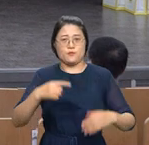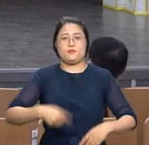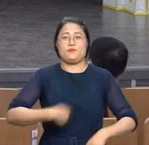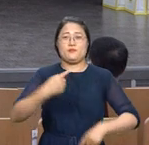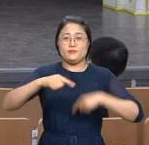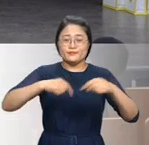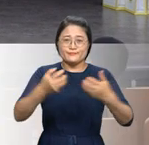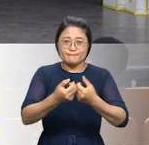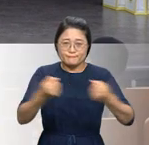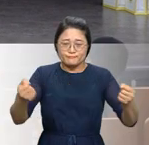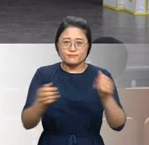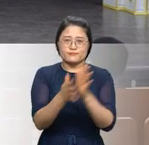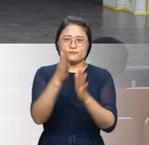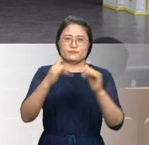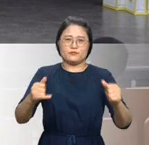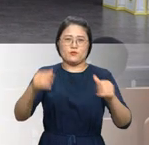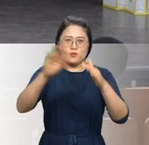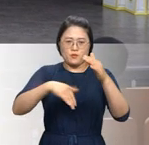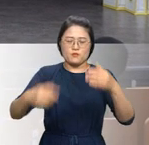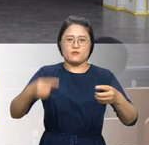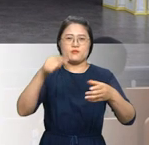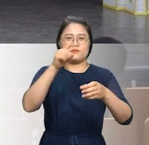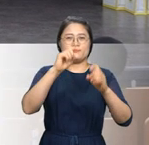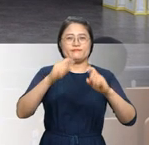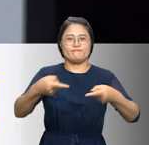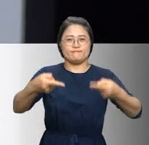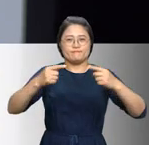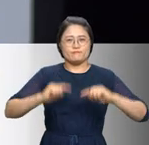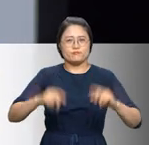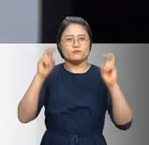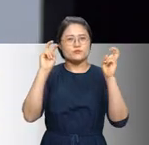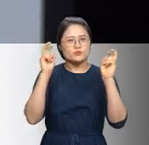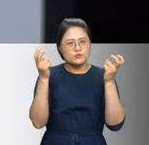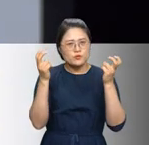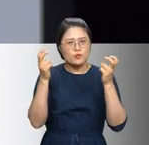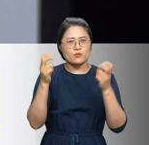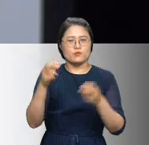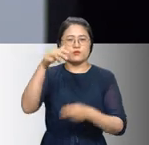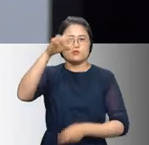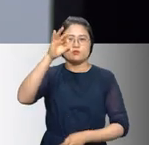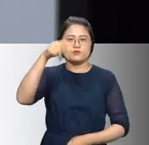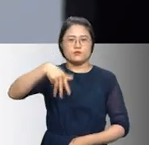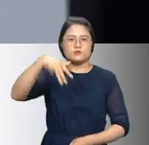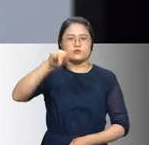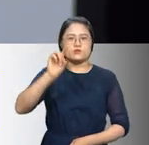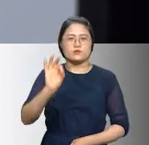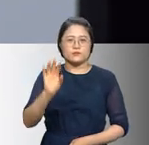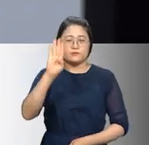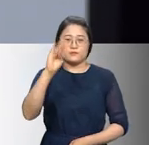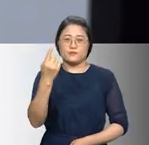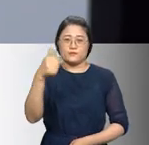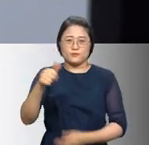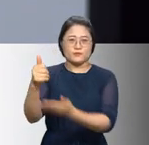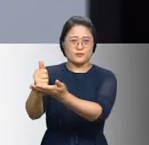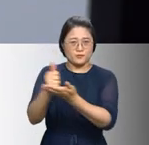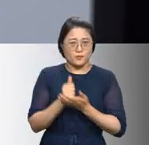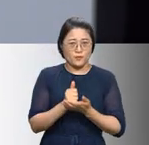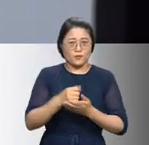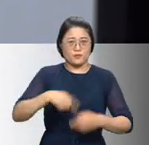이날 교육은 자치분권과 시민의 공공적 참여라는 주제로 자치분권연구소 유창복 소장을